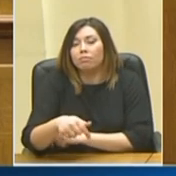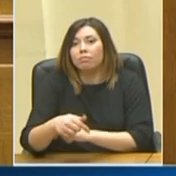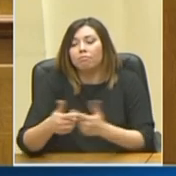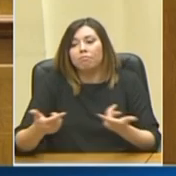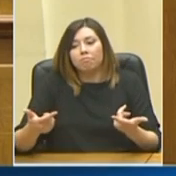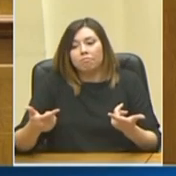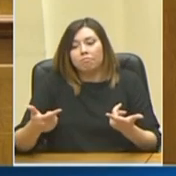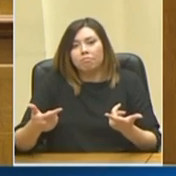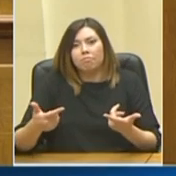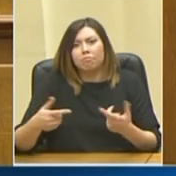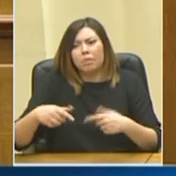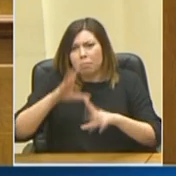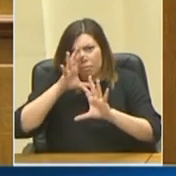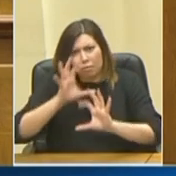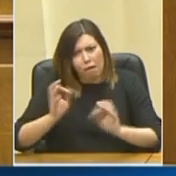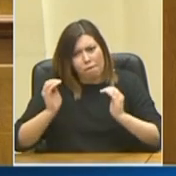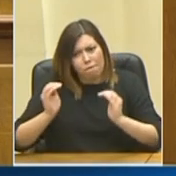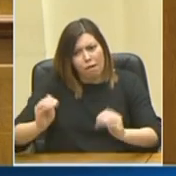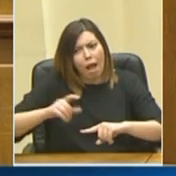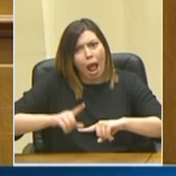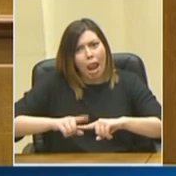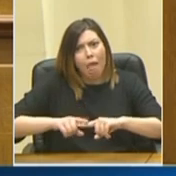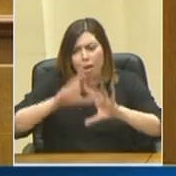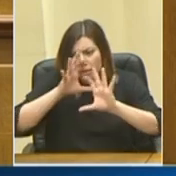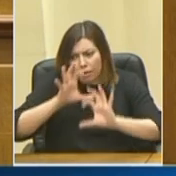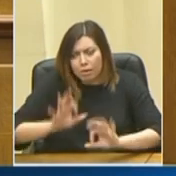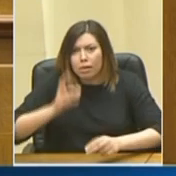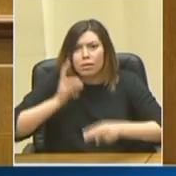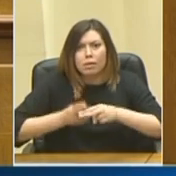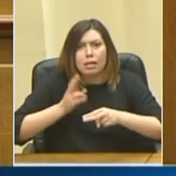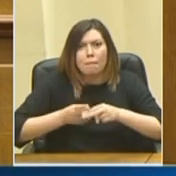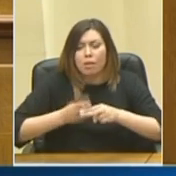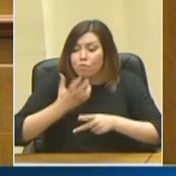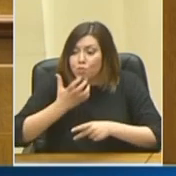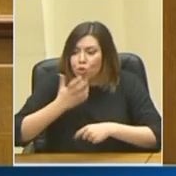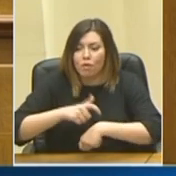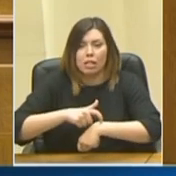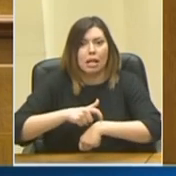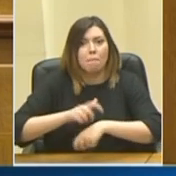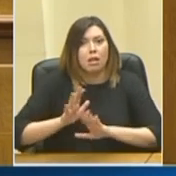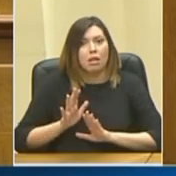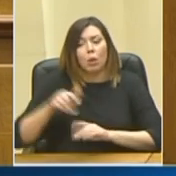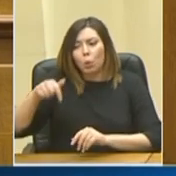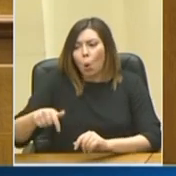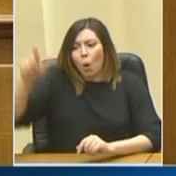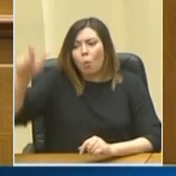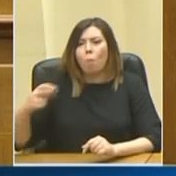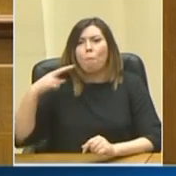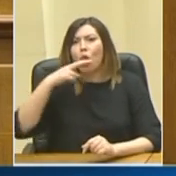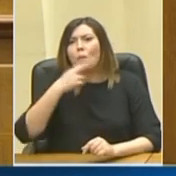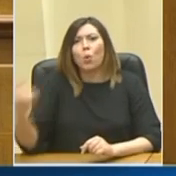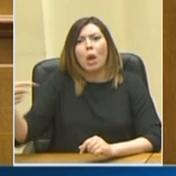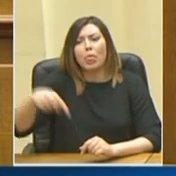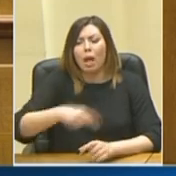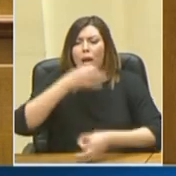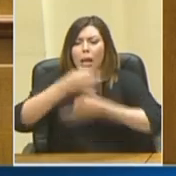που εξακολουθεί η στιγμή να είναι κρίσιμη, έρχεται ο Πρωθυπουργός και διαβεβαιώνει ότι δεν θα γίνουν